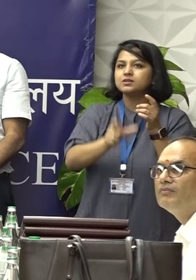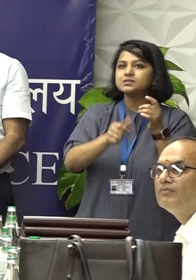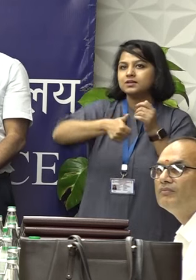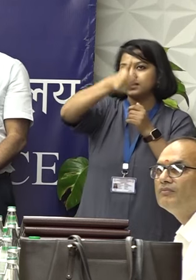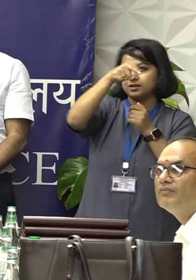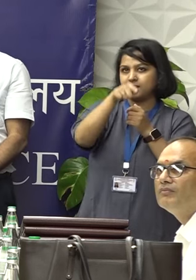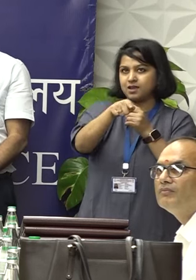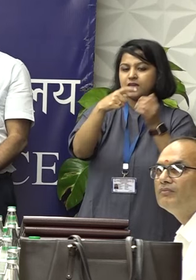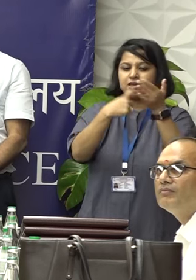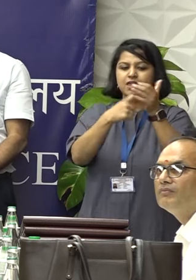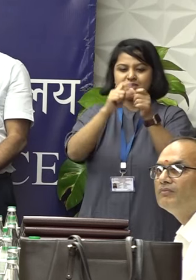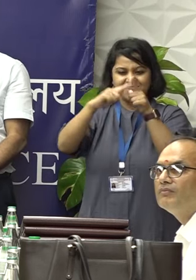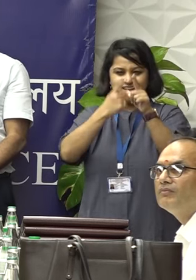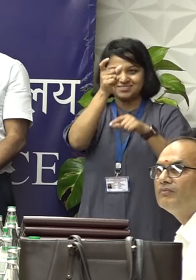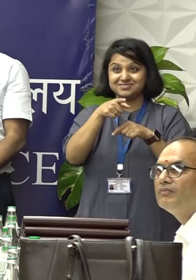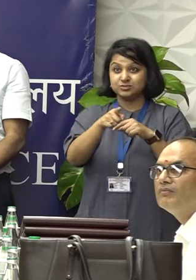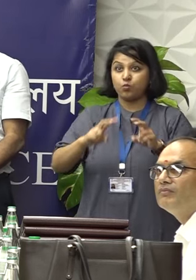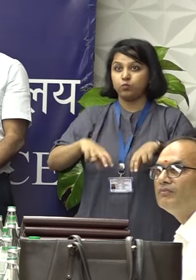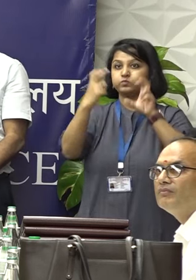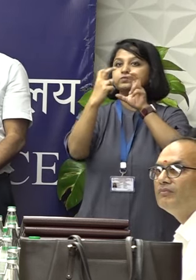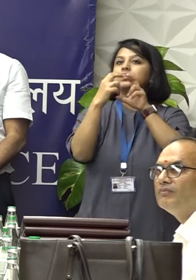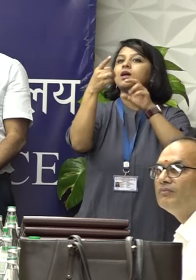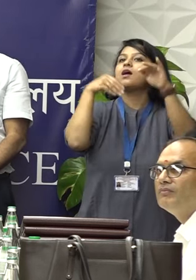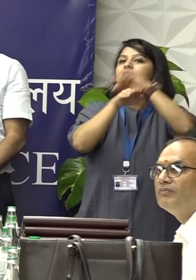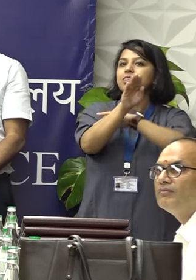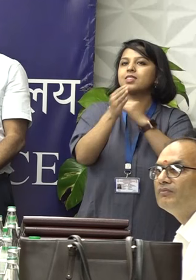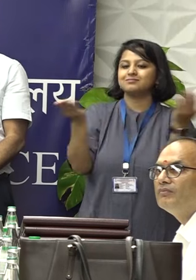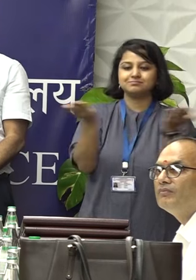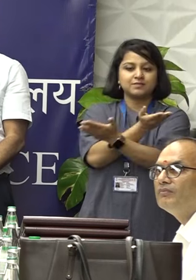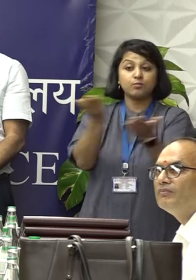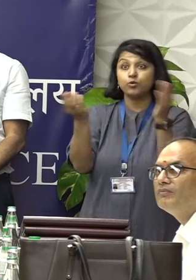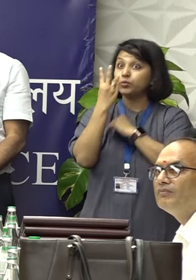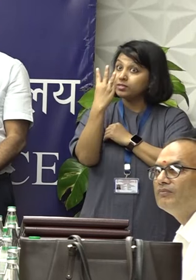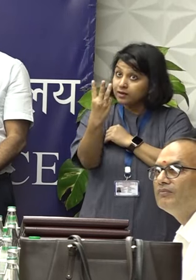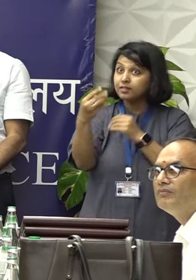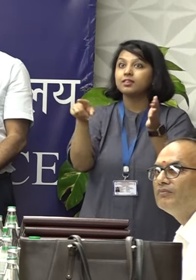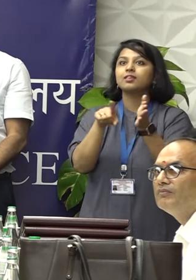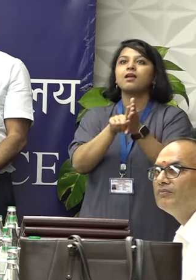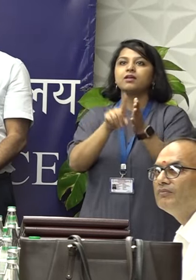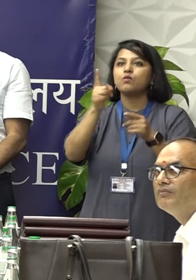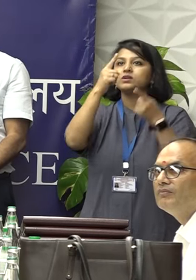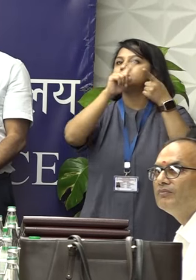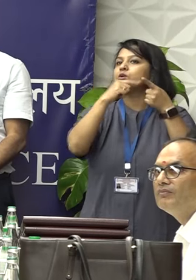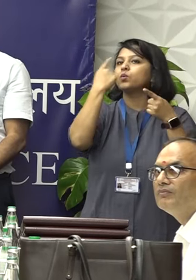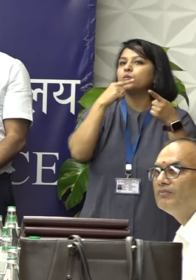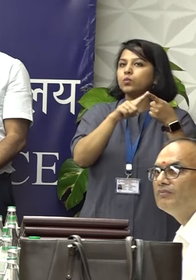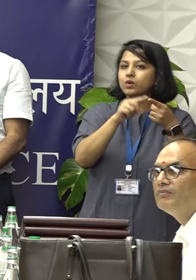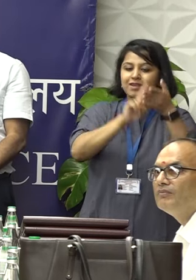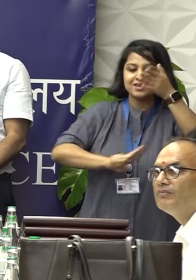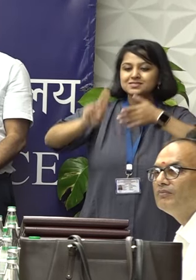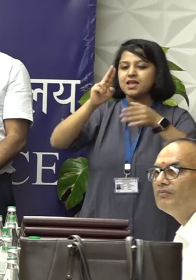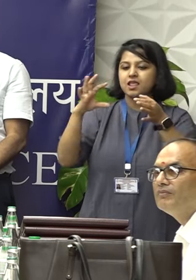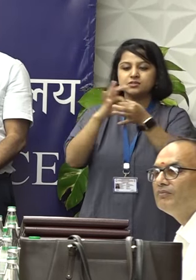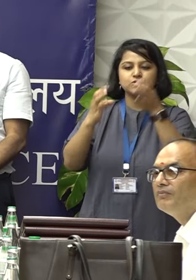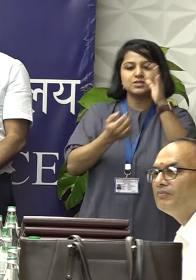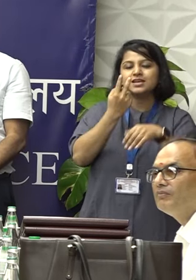वर्चुअल माध्यम से यहाँ जुड़े हैं। इसके तहत 3 समझौता ज्ञापन पर आज हस्ताक्षर किए जाएंगे। सर्वप्रथम इस श्रेणी में नेशनल एसोसिएशन